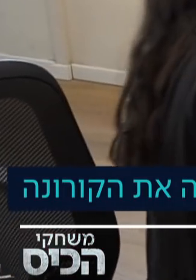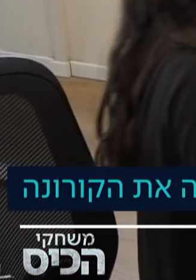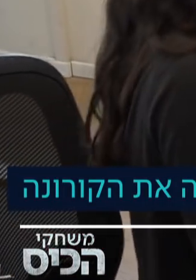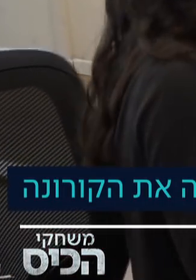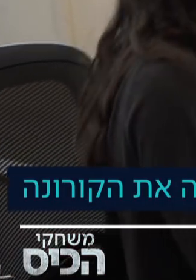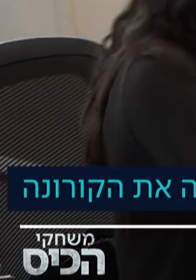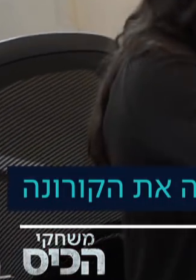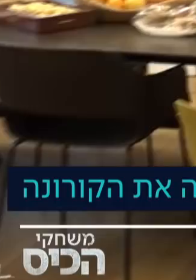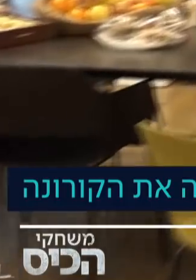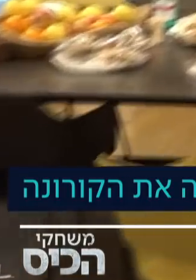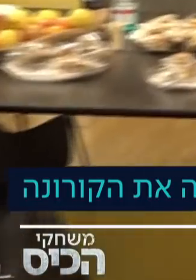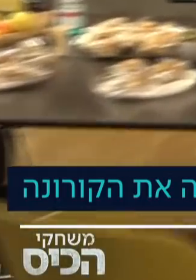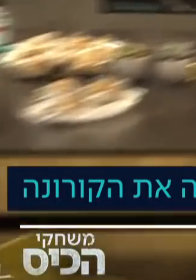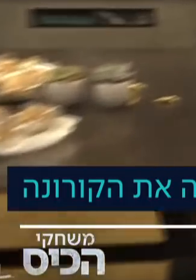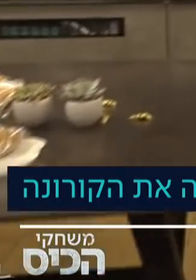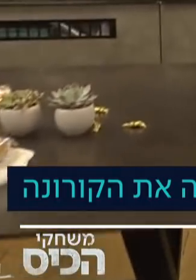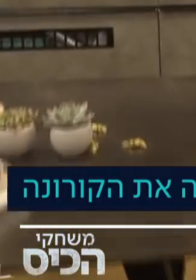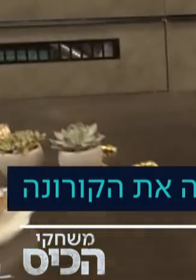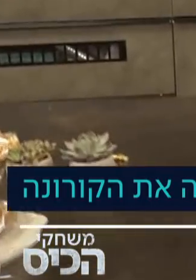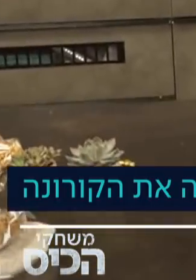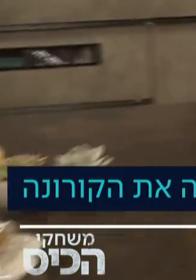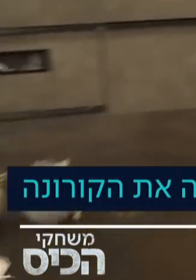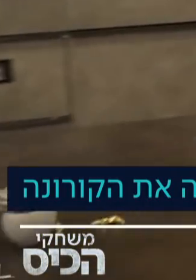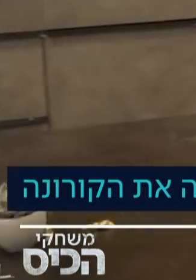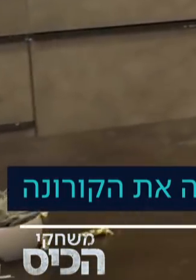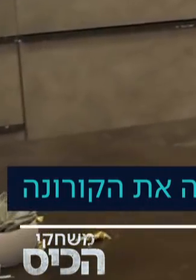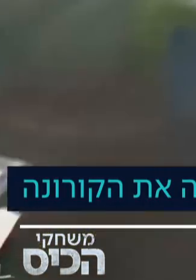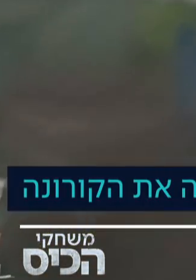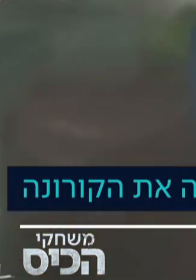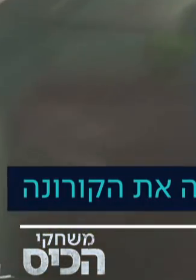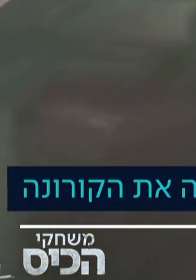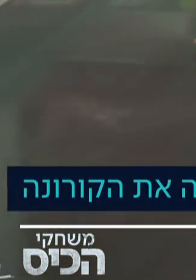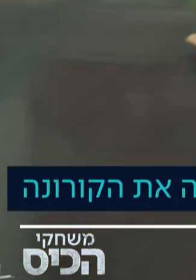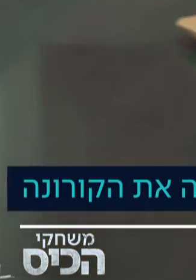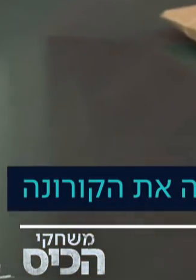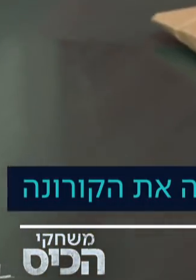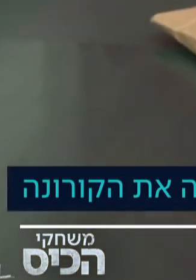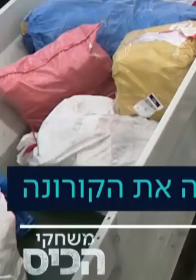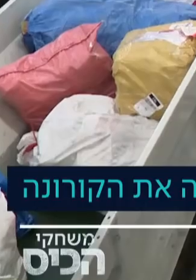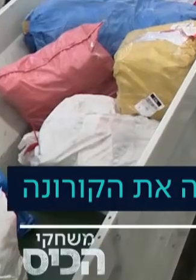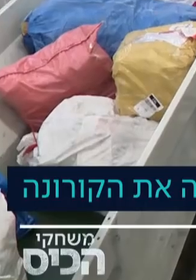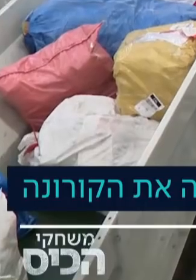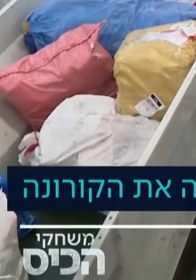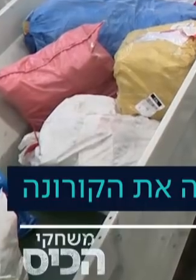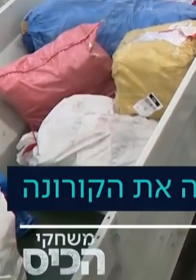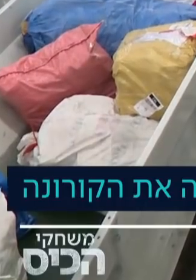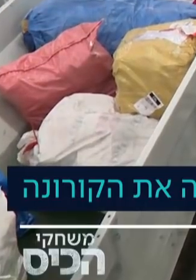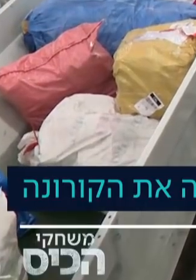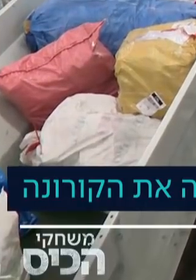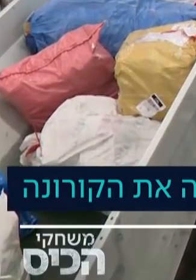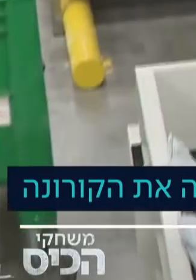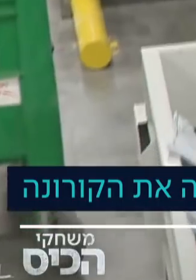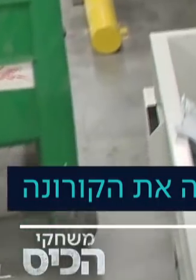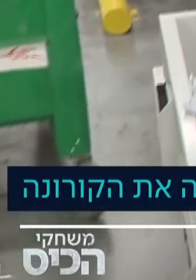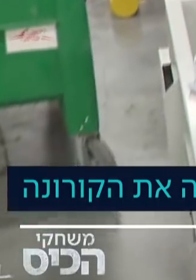לה את הכינוי האגדי. החברה היא מהמרוויחות הגדולות של הקורונה. כשכולנו עברנו לקנות באמצעות שליח, מישהו היה